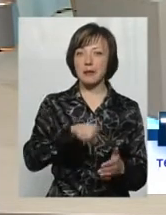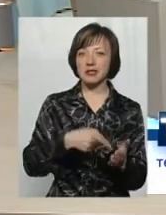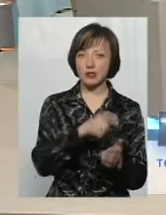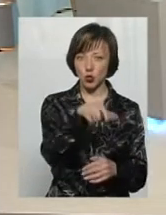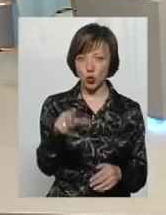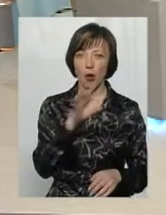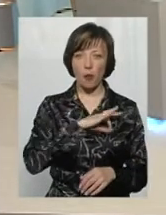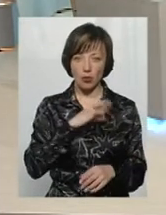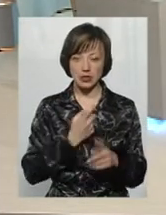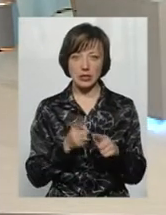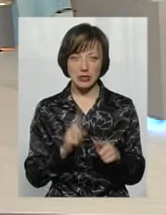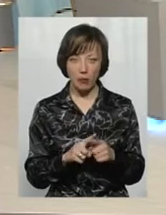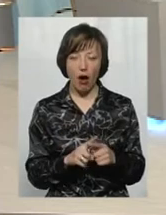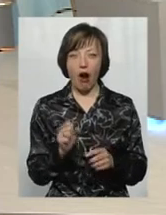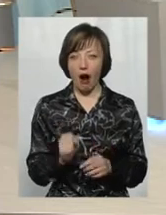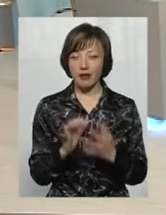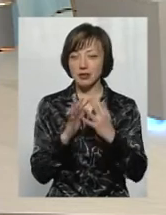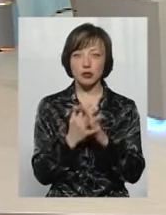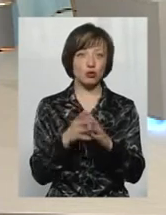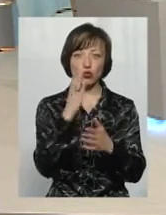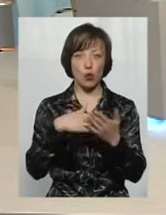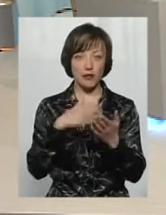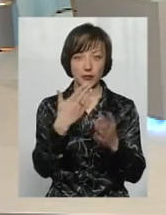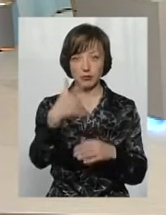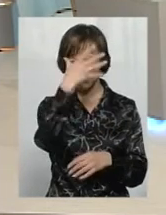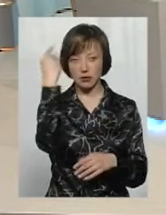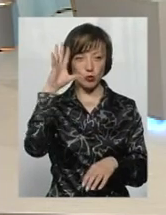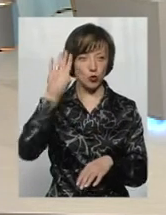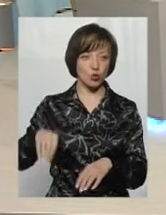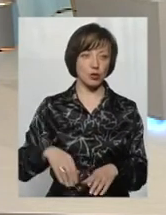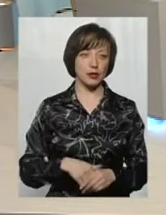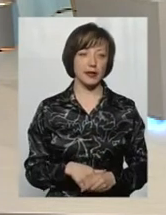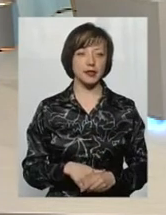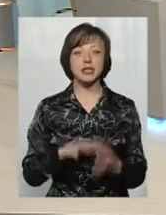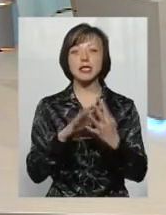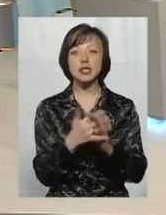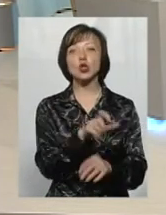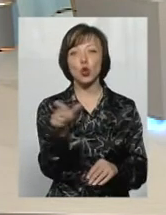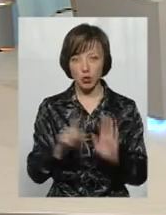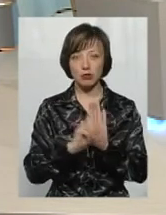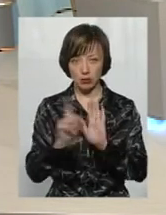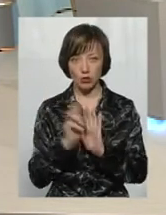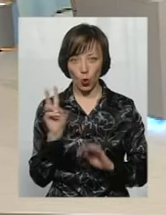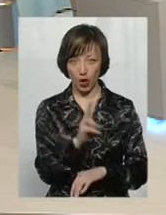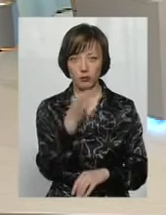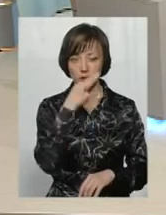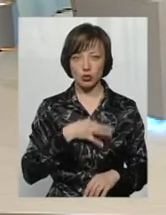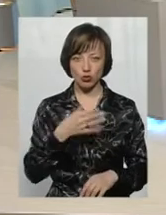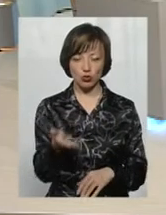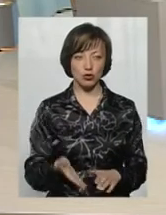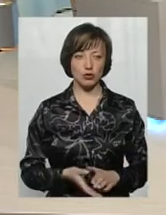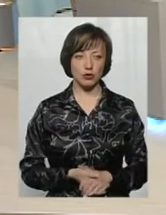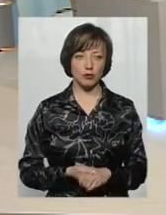пользуються тими пільгами, а стасилови взагалі забули. Сільські люди їздять тролейбусах, ви мені скажіть.